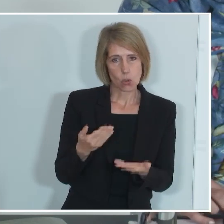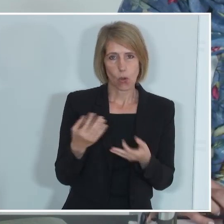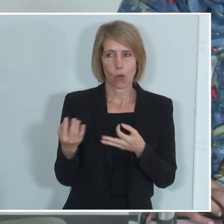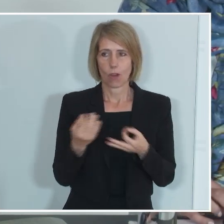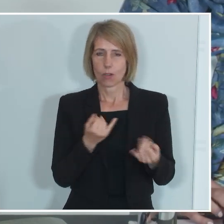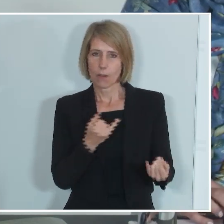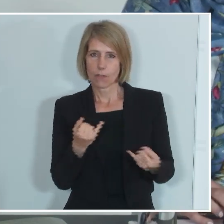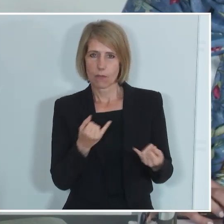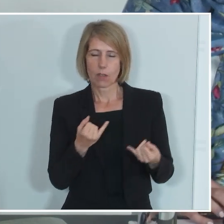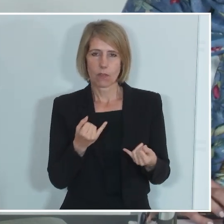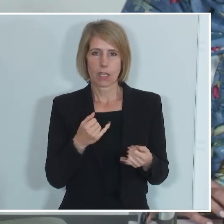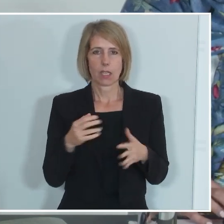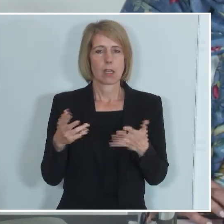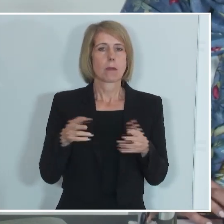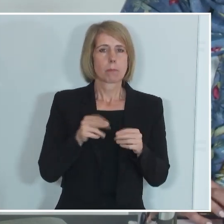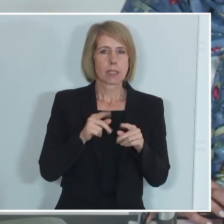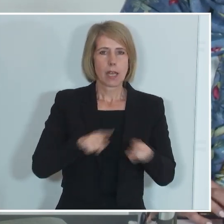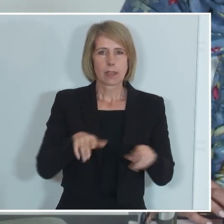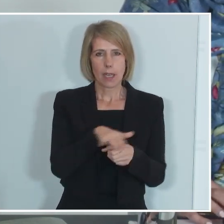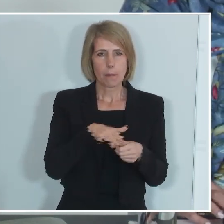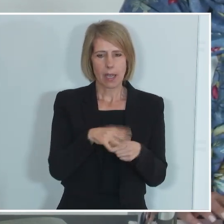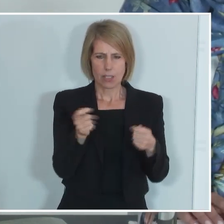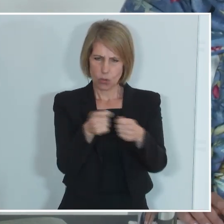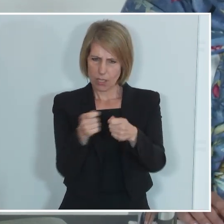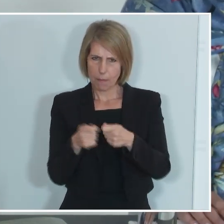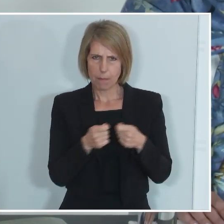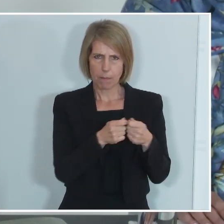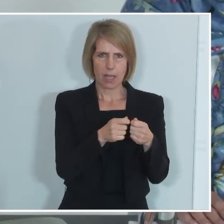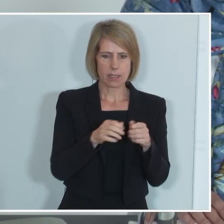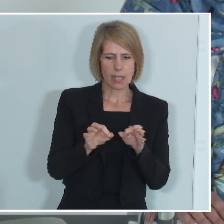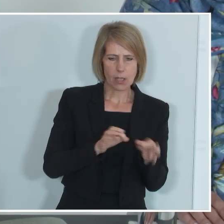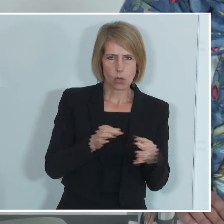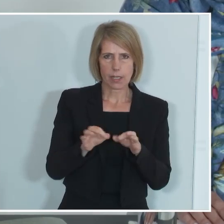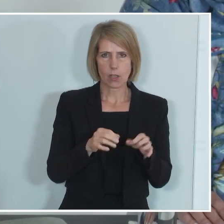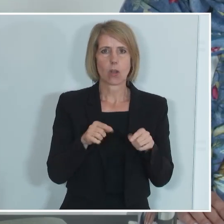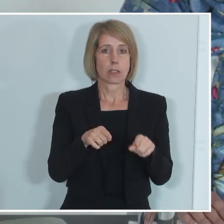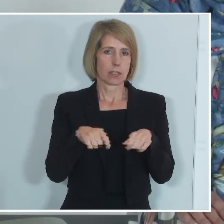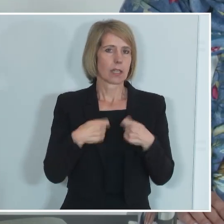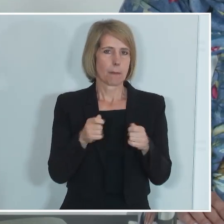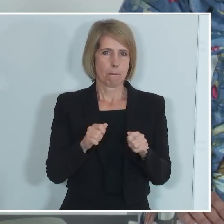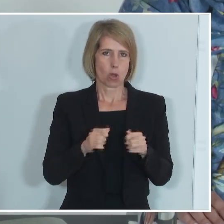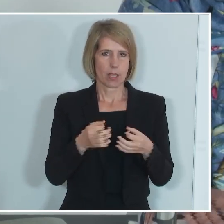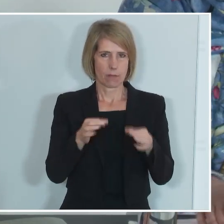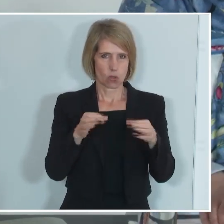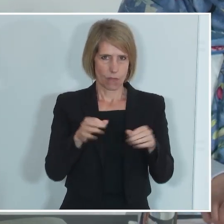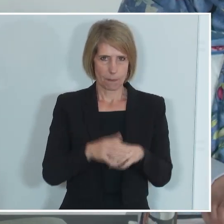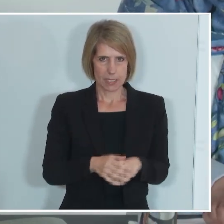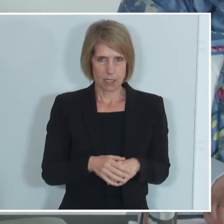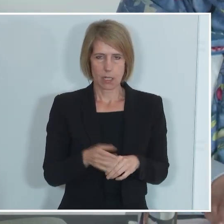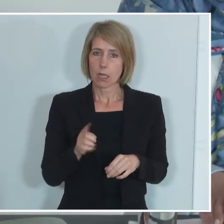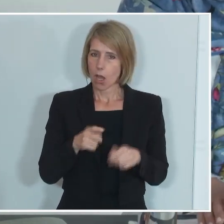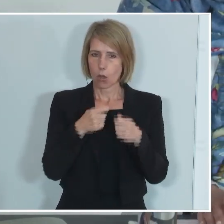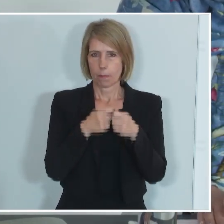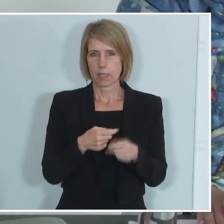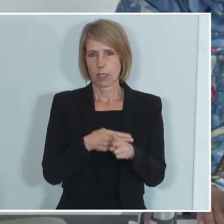verschiedenen Bereichen auch kohärent mit anderen Bereichen sind. Und da, glaube ich, gibt es Möglichkeiten, besser zu werden und das betrifft genauso die